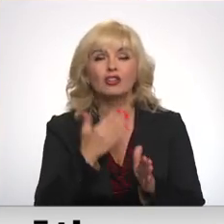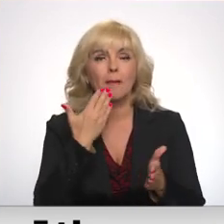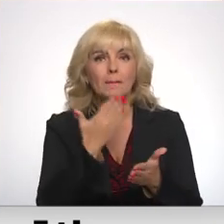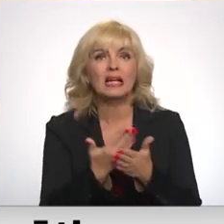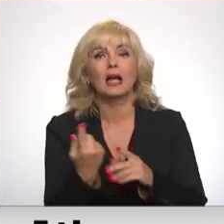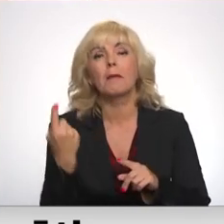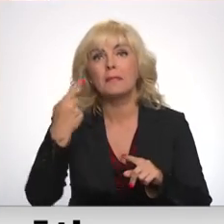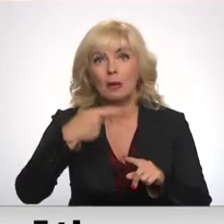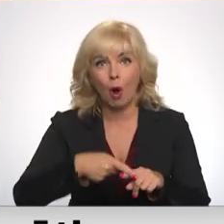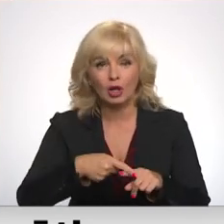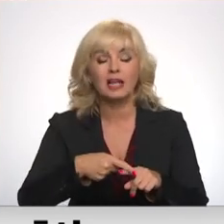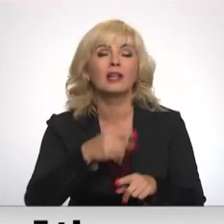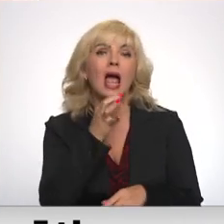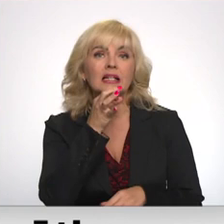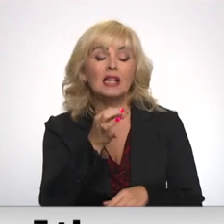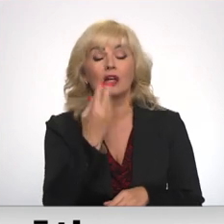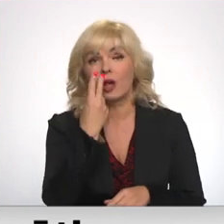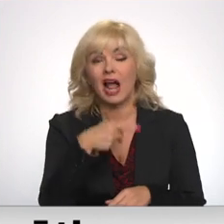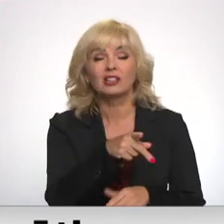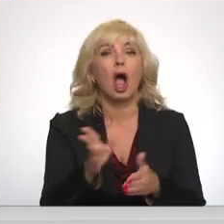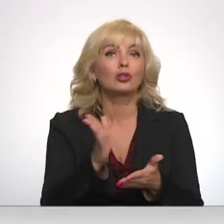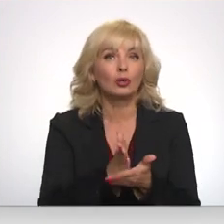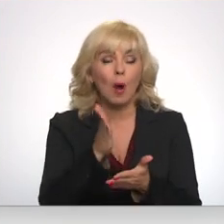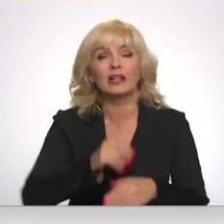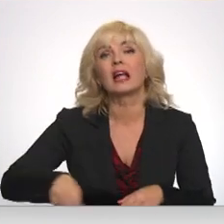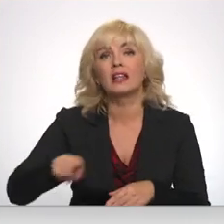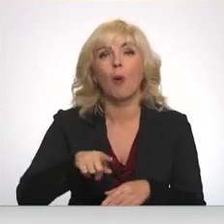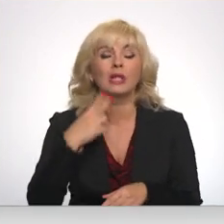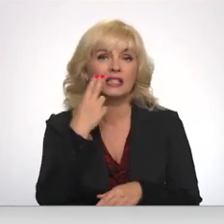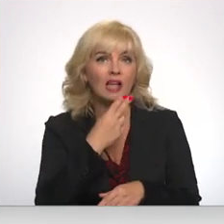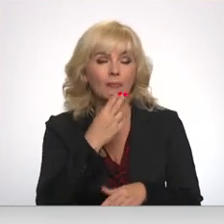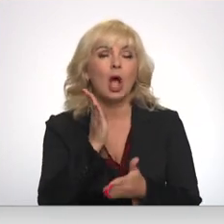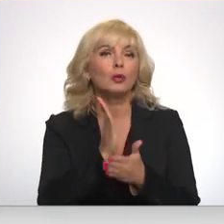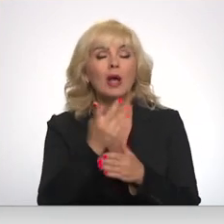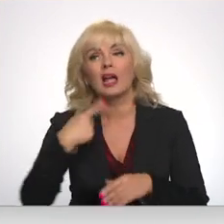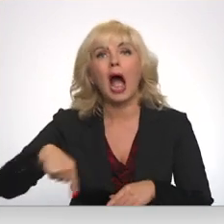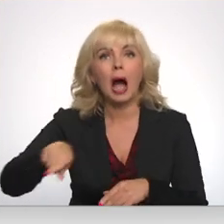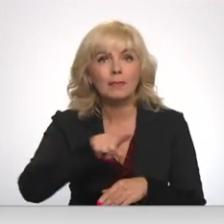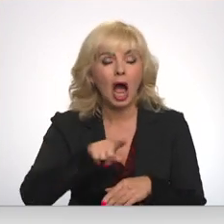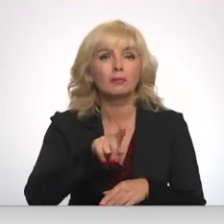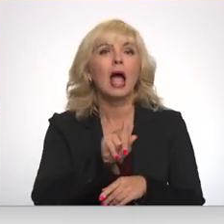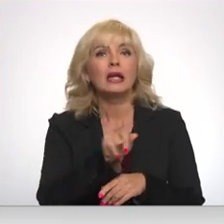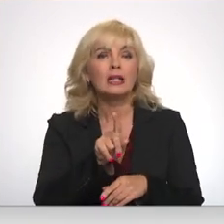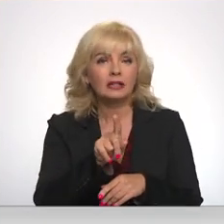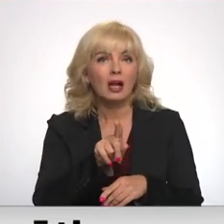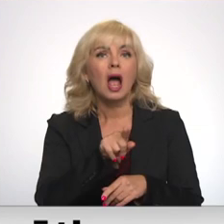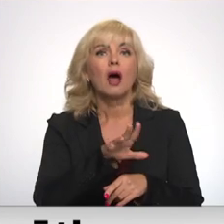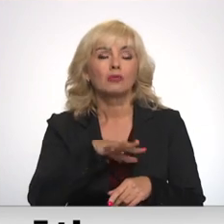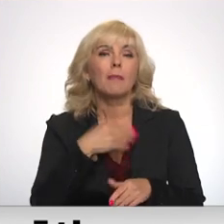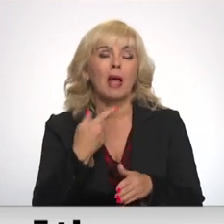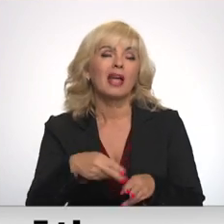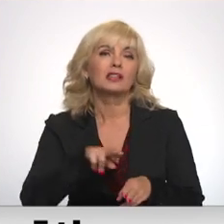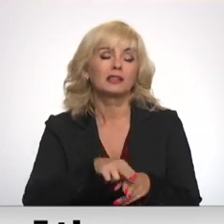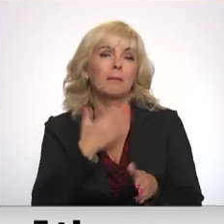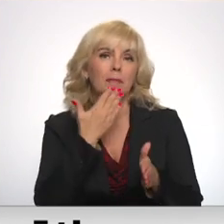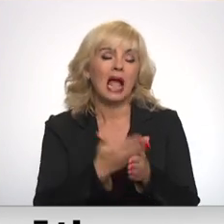Kad tagad jau pirmkārt redzot, kas notiek vispār tautsaimniecībā, notiek apkārt, tas ir pats lielākais mudinājums iet un kandidēt un arī mēģināt